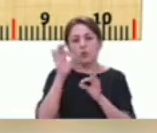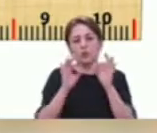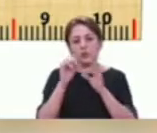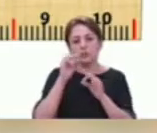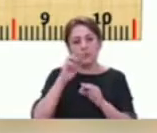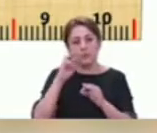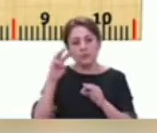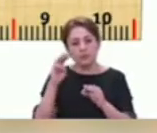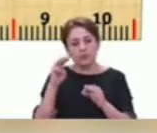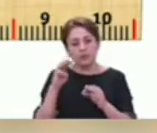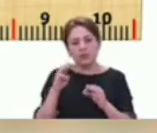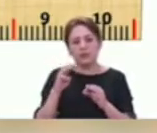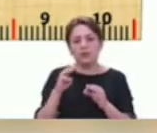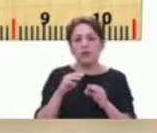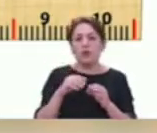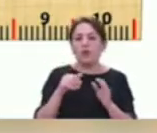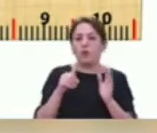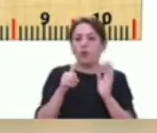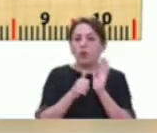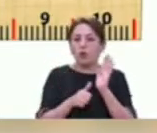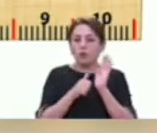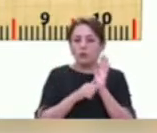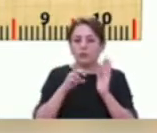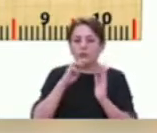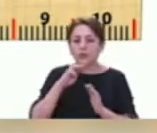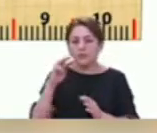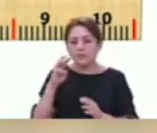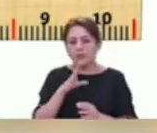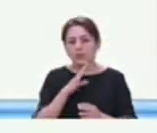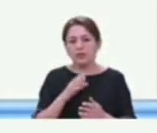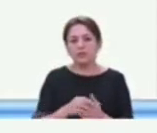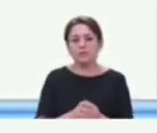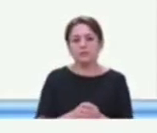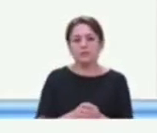bilan ifodalaymiz. Ya'ni 60 millimetr ekan.